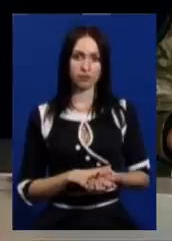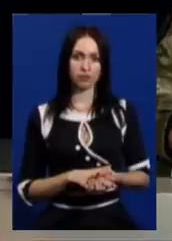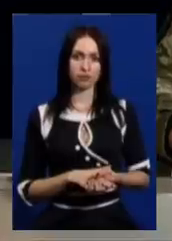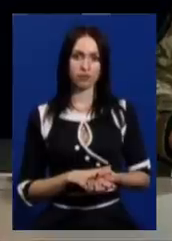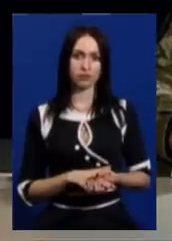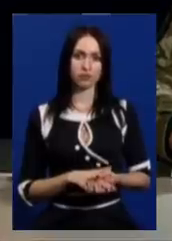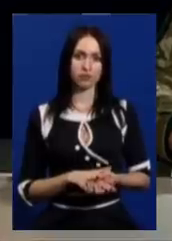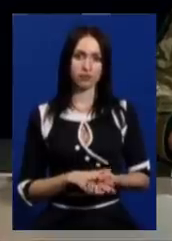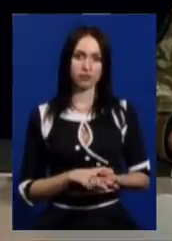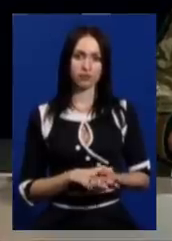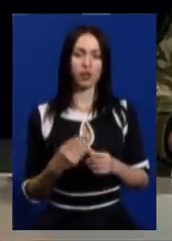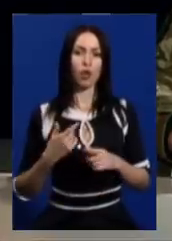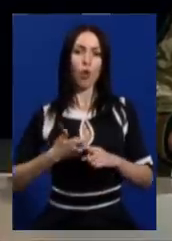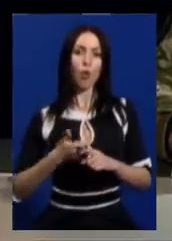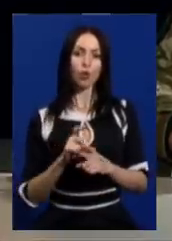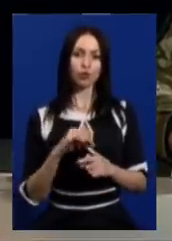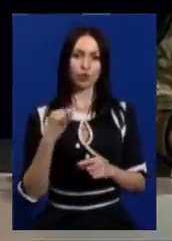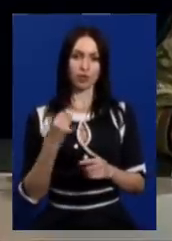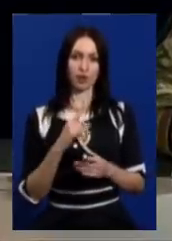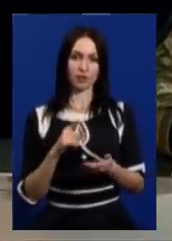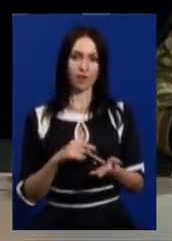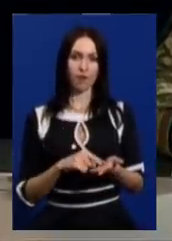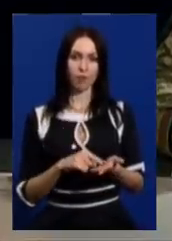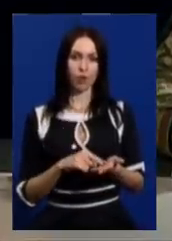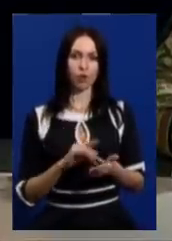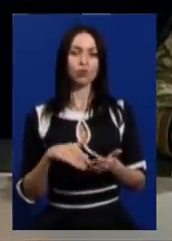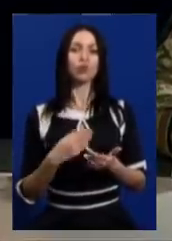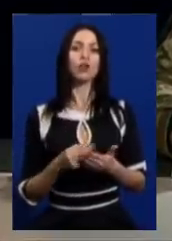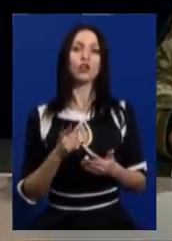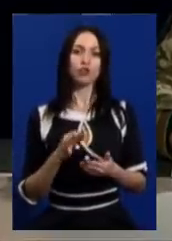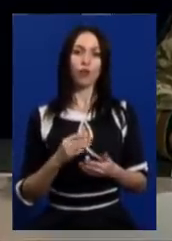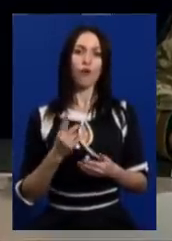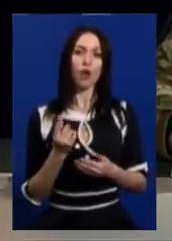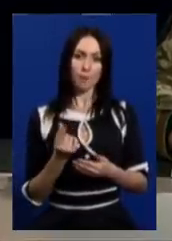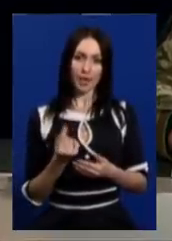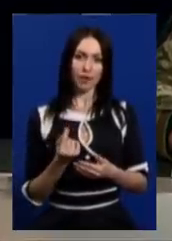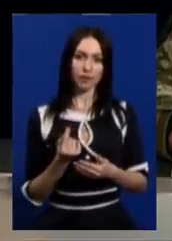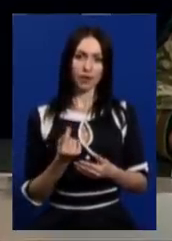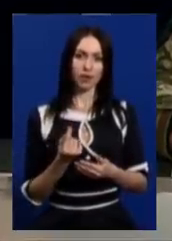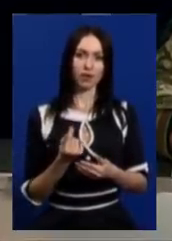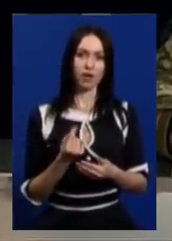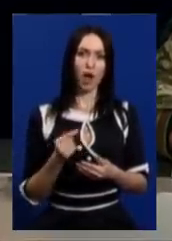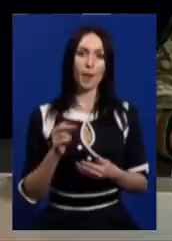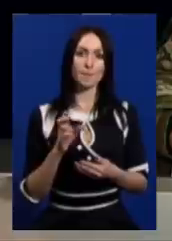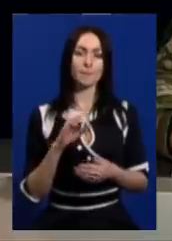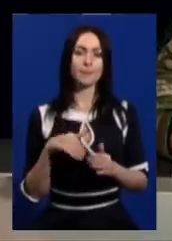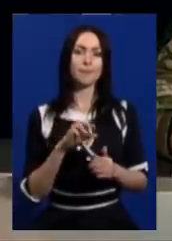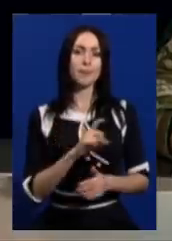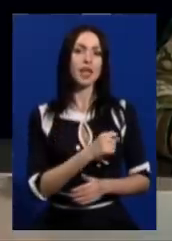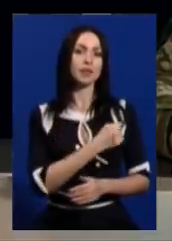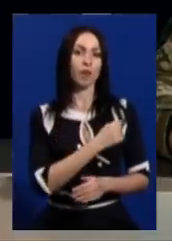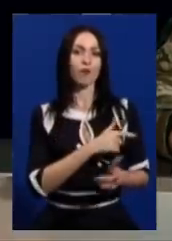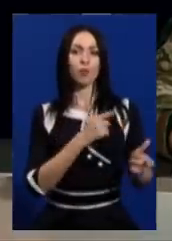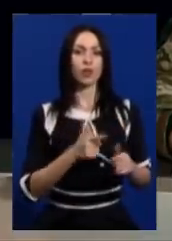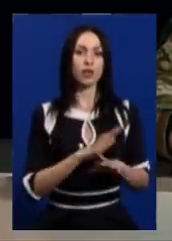Ха, очень интересный вопрос. Ну, для чего? Ну, во-первых, без боевой подготовки